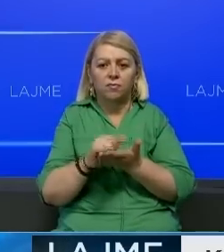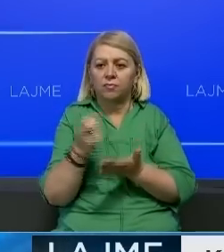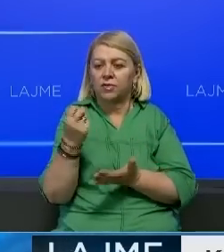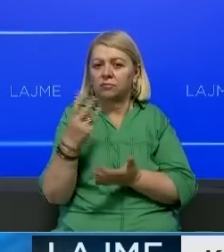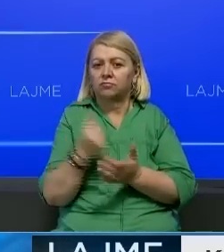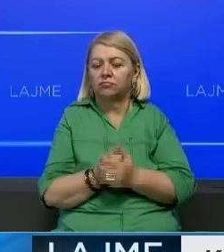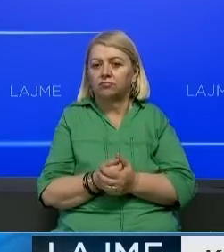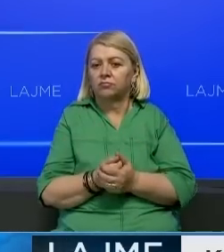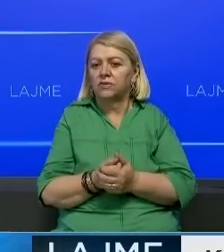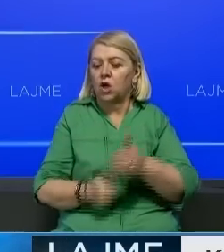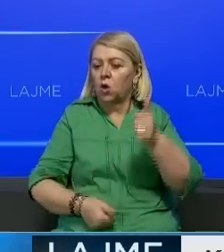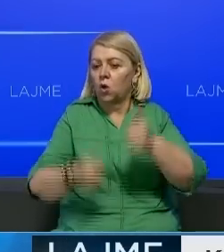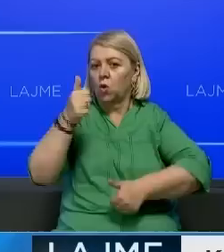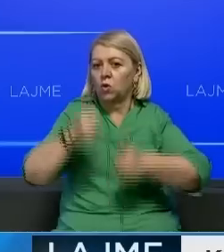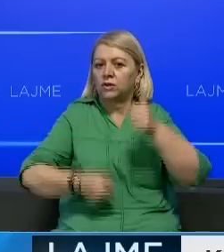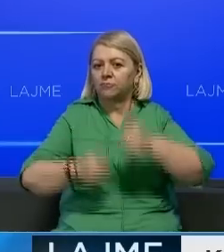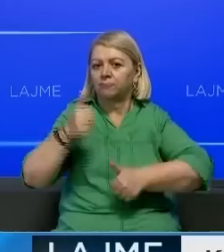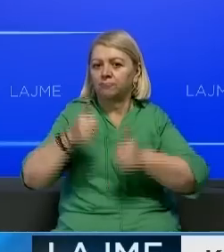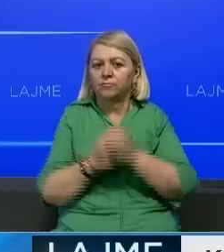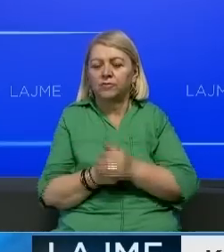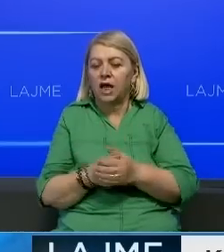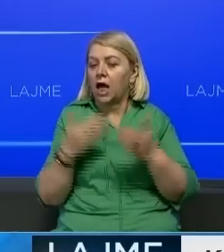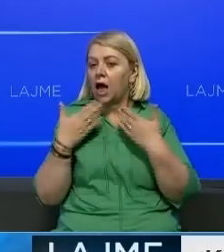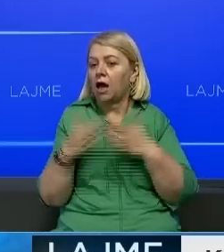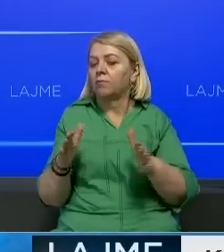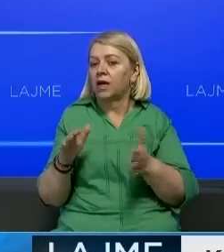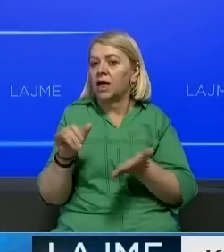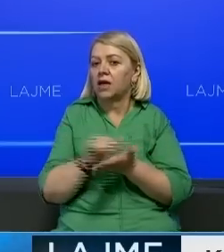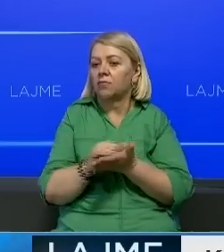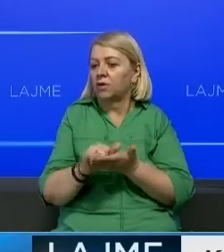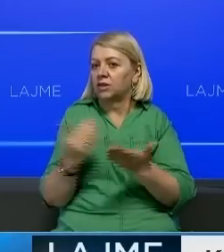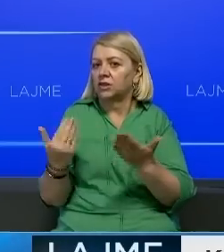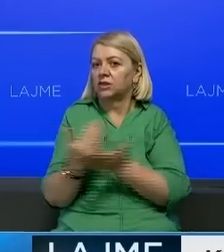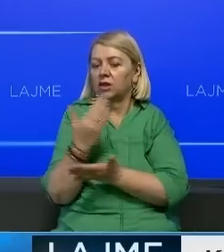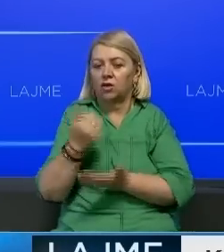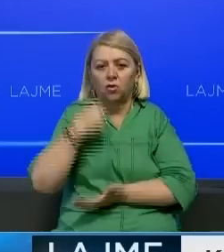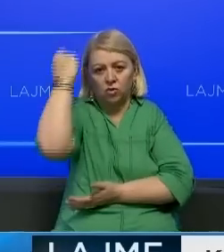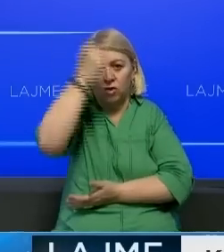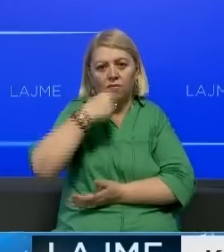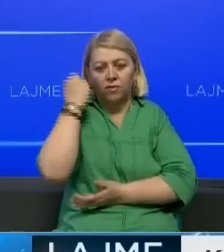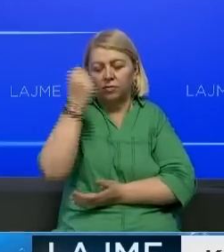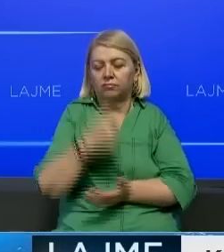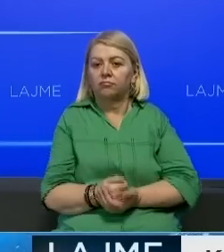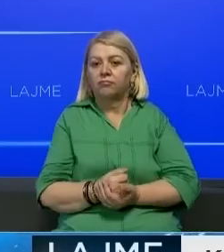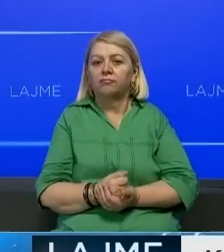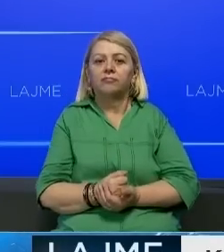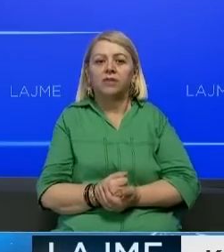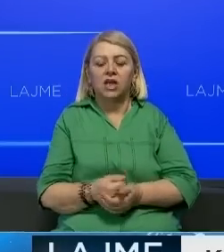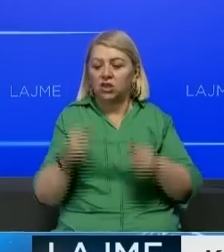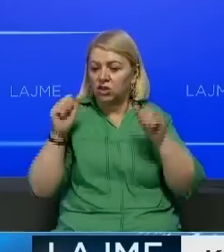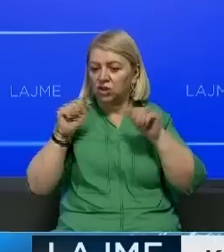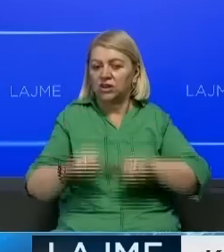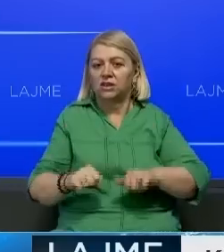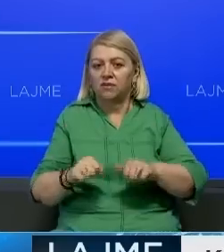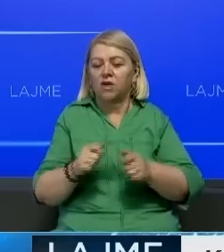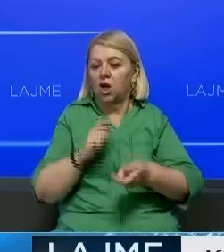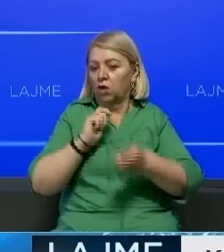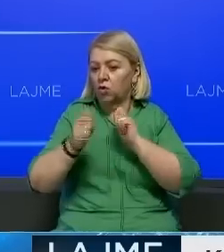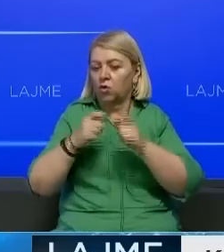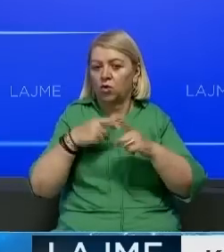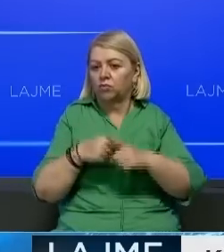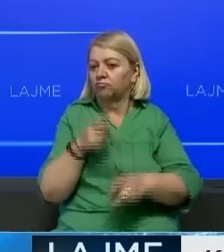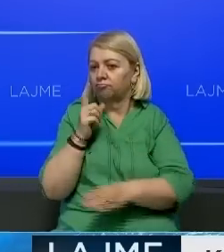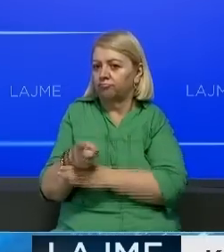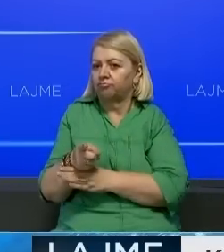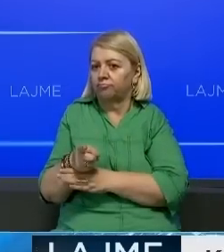i nënshtrohet konkurrencës së drejtë për drejtë nga hapja ndonjë aeroporti të ri në territorin e Kosovës. Kjo pasi që qeveria, sipas kontratës, është e